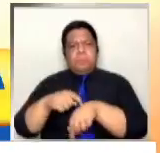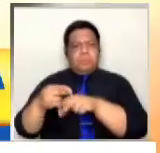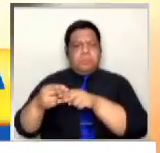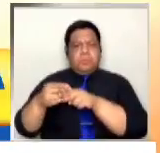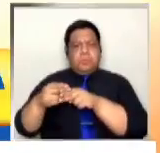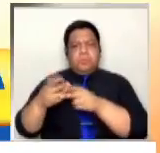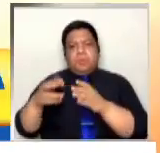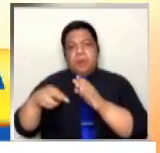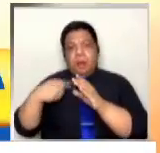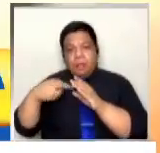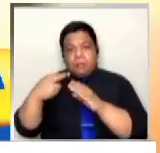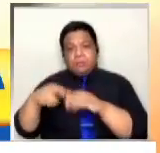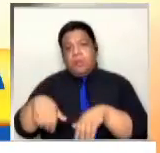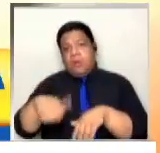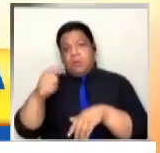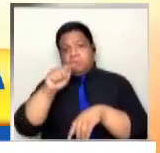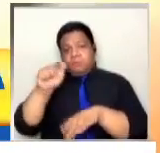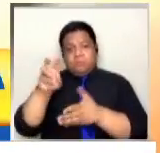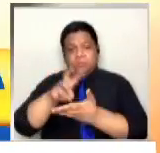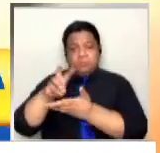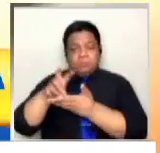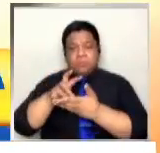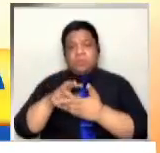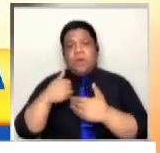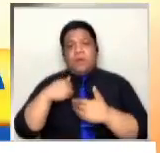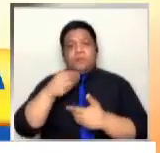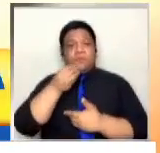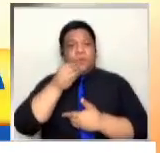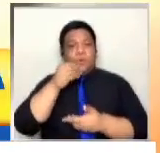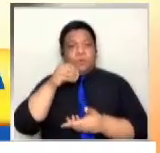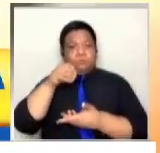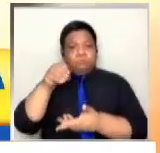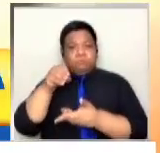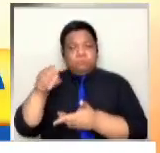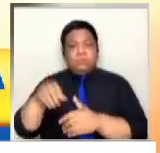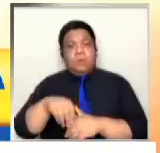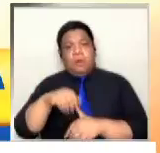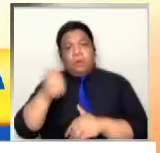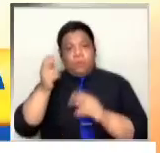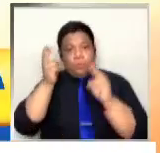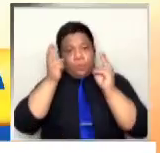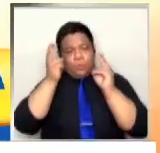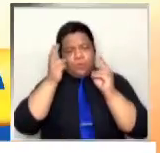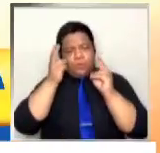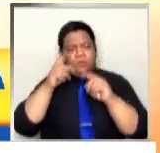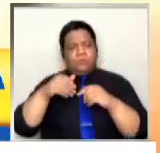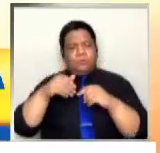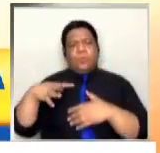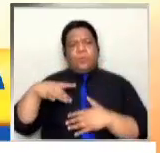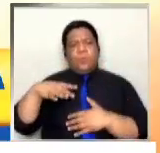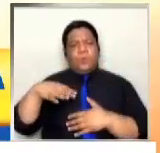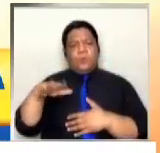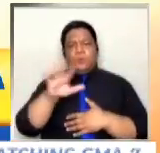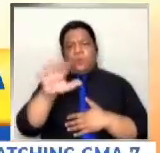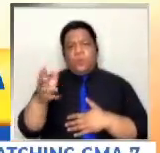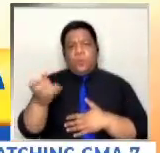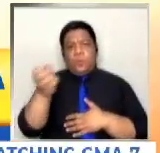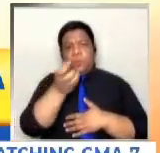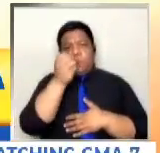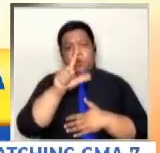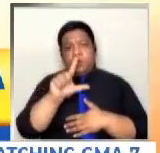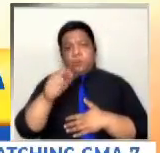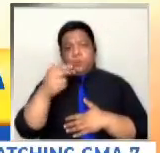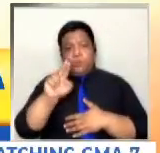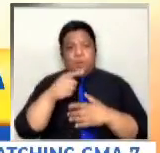yung iba, food packs, yung iba naman, gulay. No? So antayin po natin. Mag-antay po tayo sa announcement ng